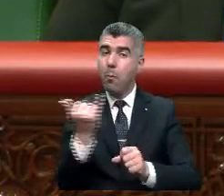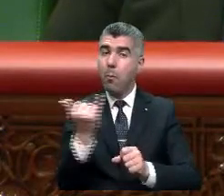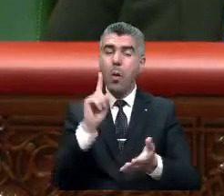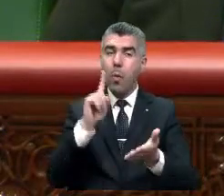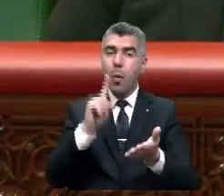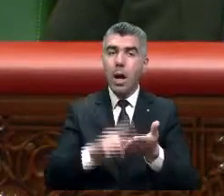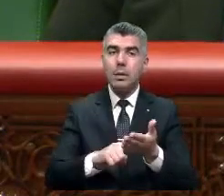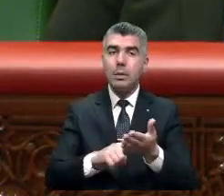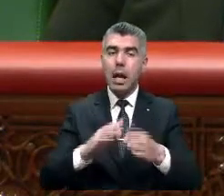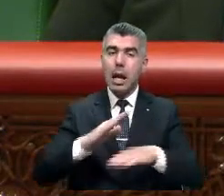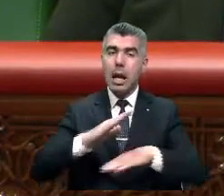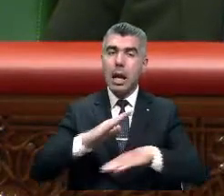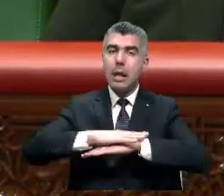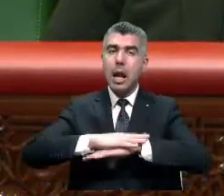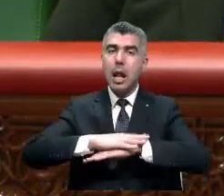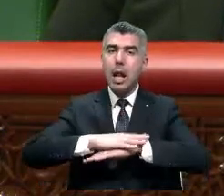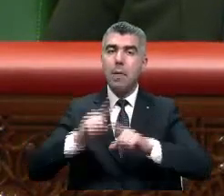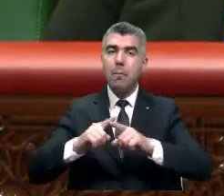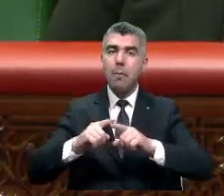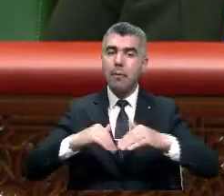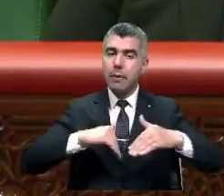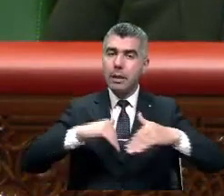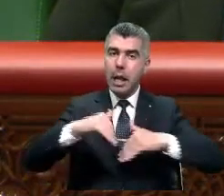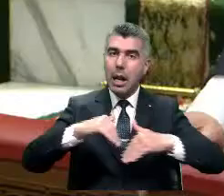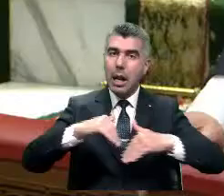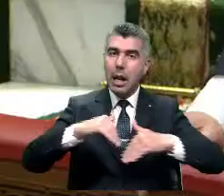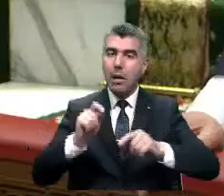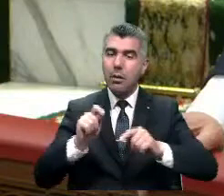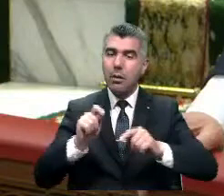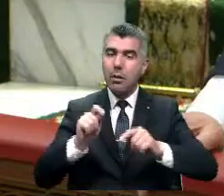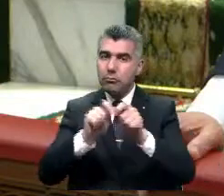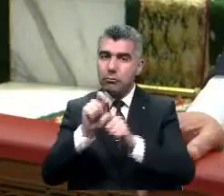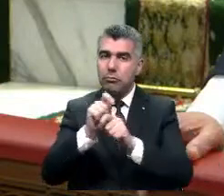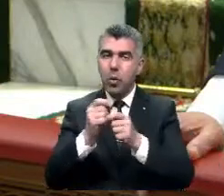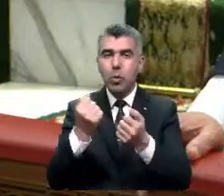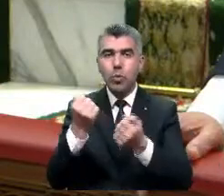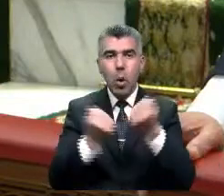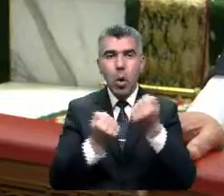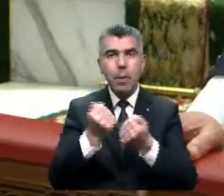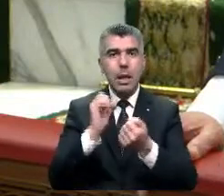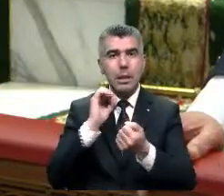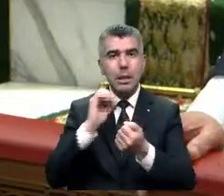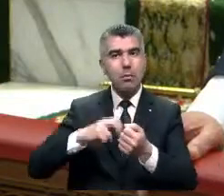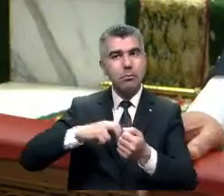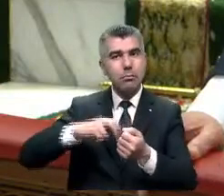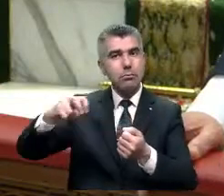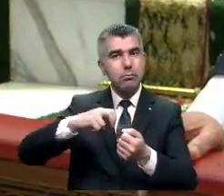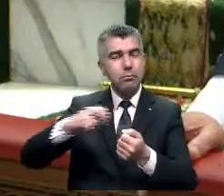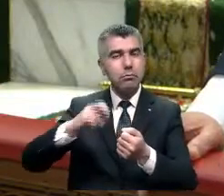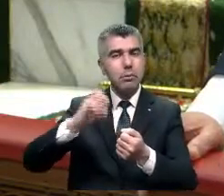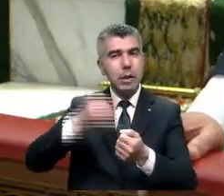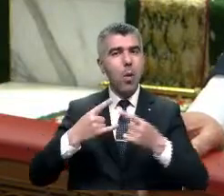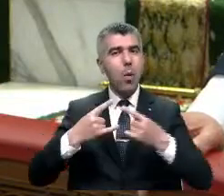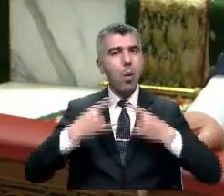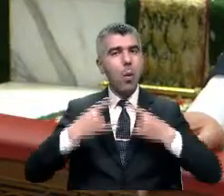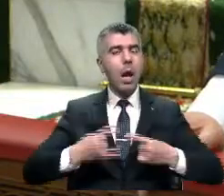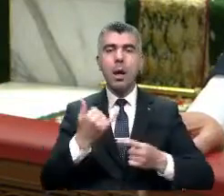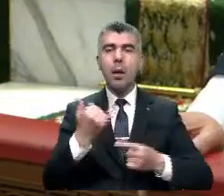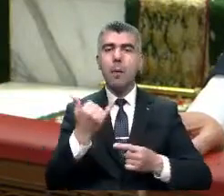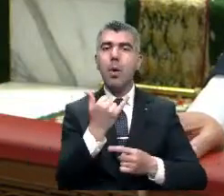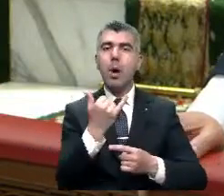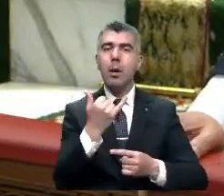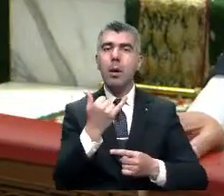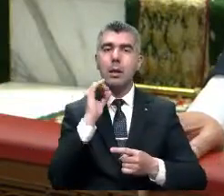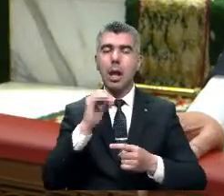تحترم القوانين المعمول بها في مجال النقل من اجل صيانه سلامه وصحه مستخدمهم وذلك بت نسيق مع